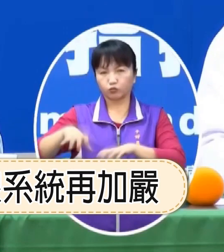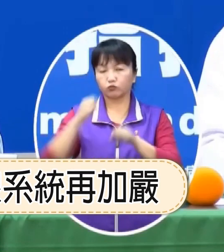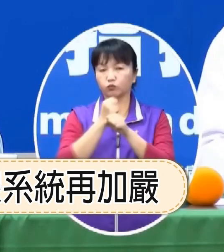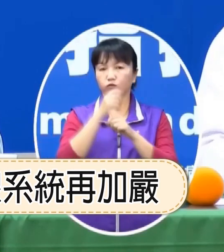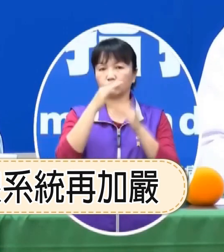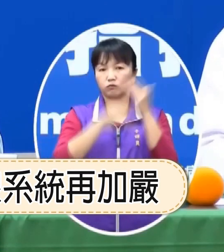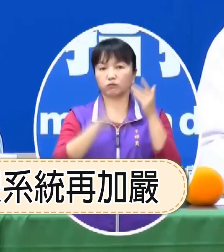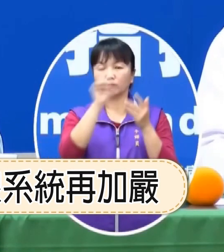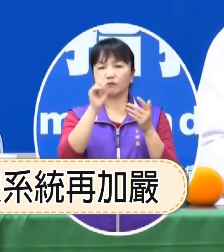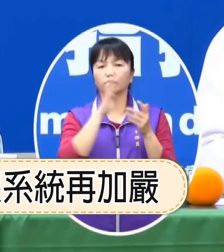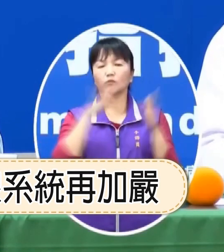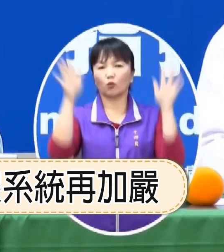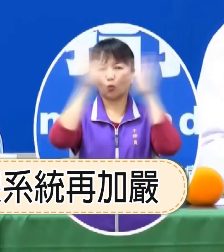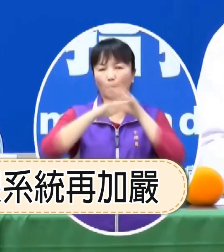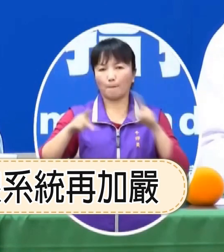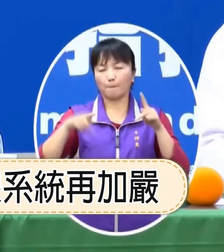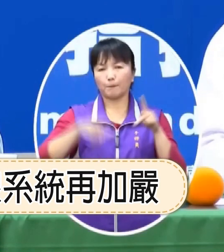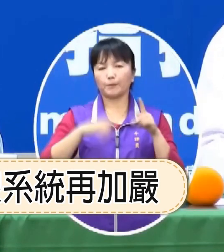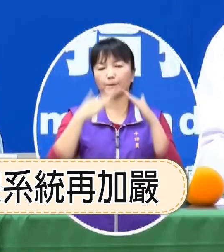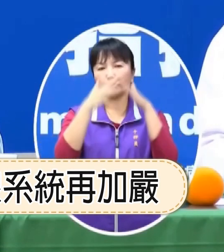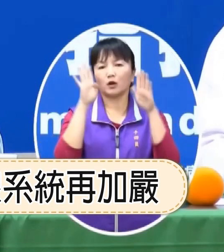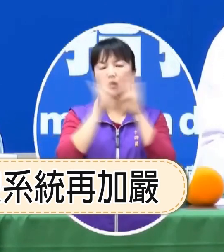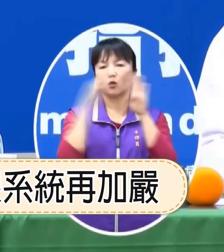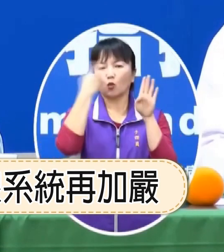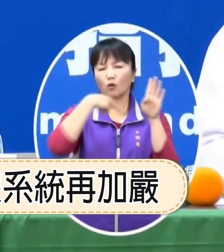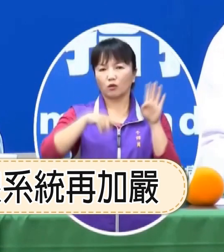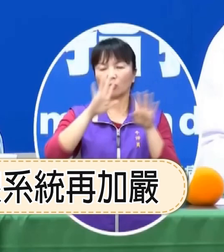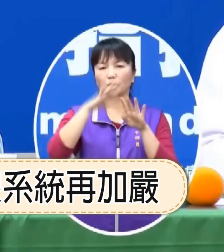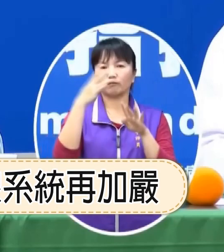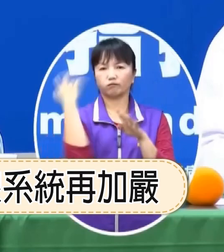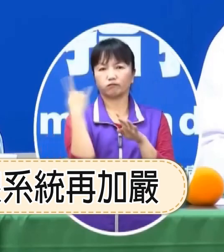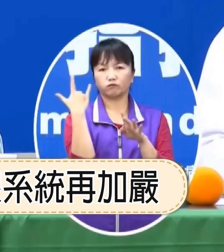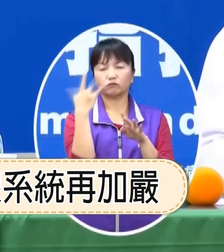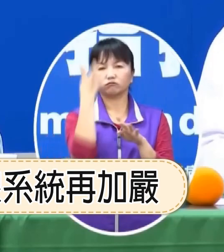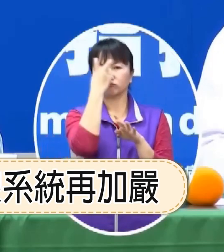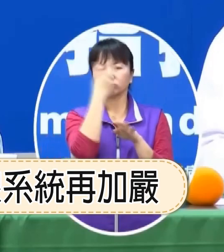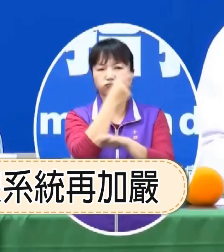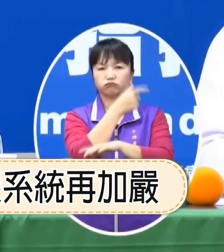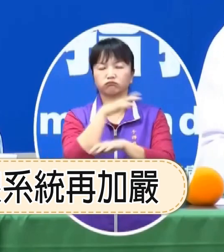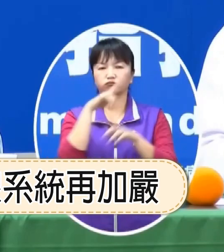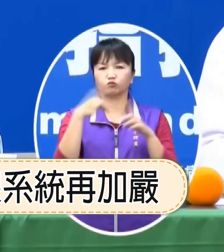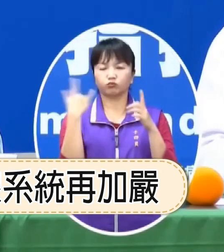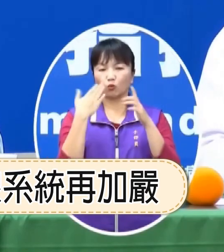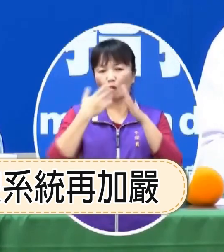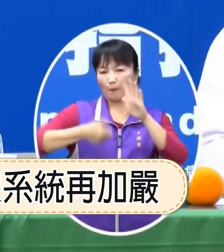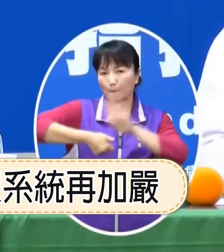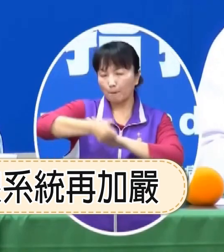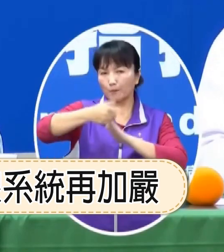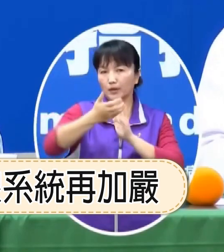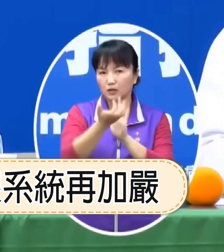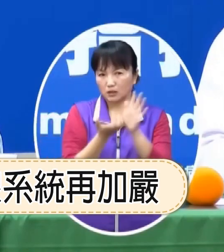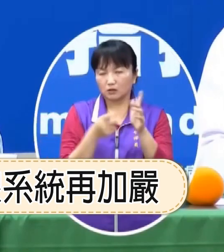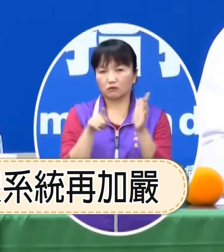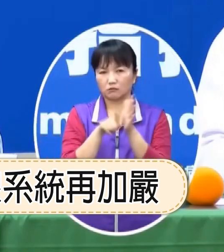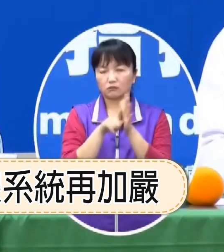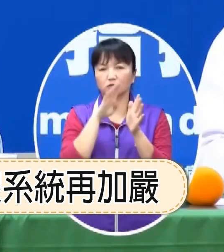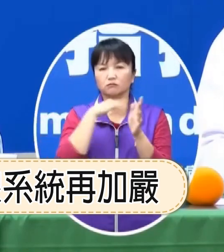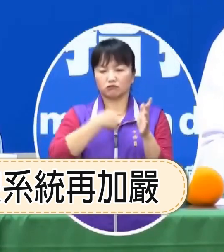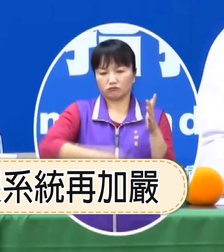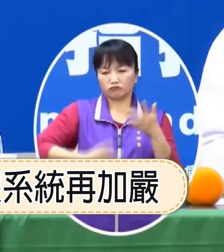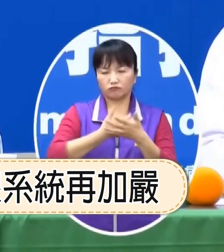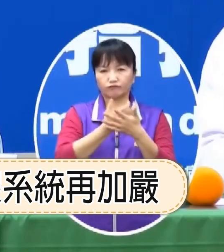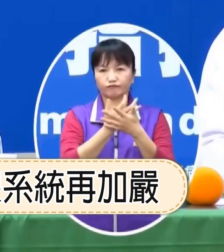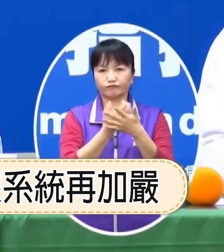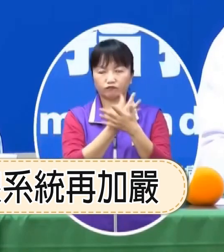式是在夜店的门口会有两位的员警在对进入者呢去执行这个身份